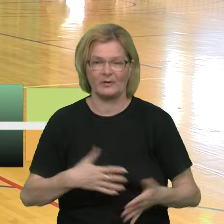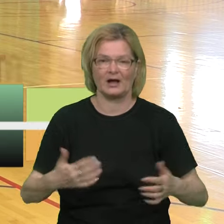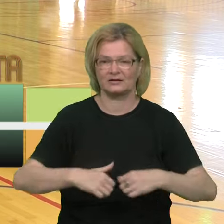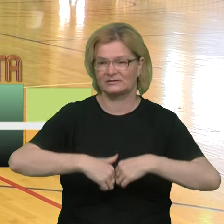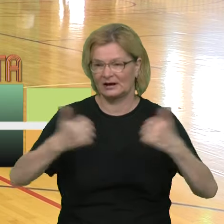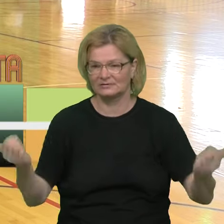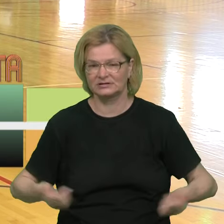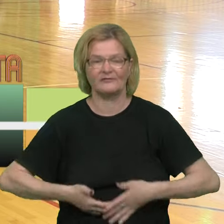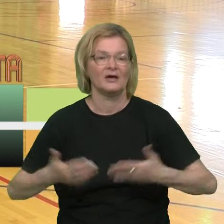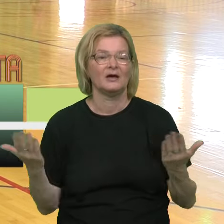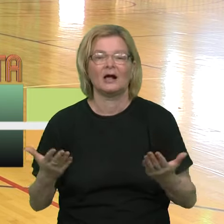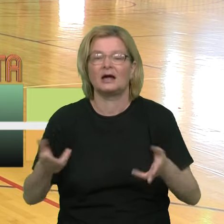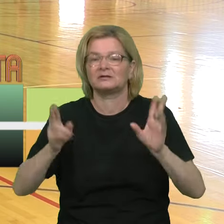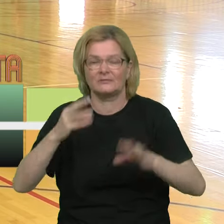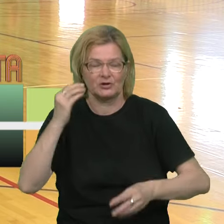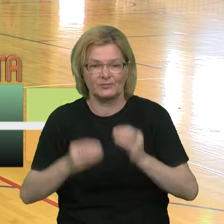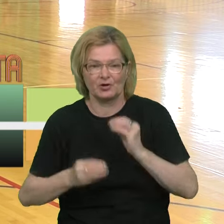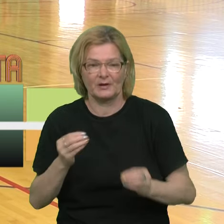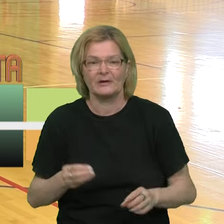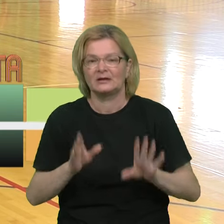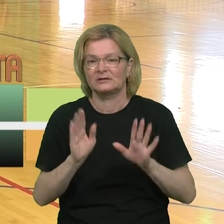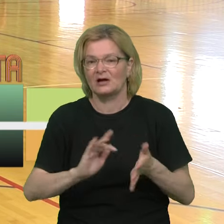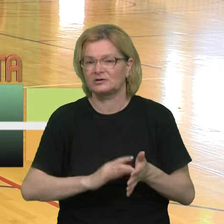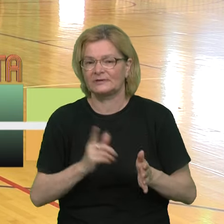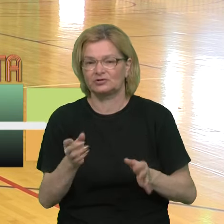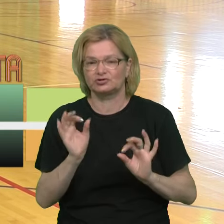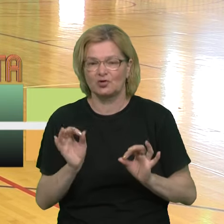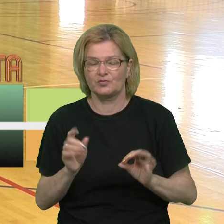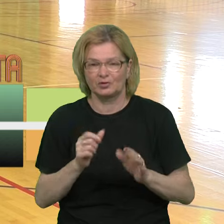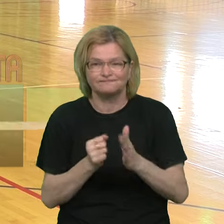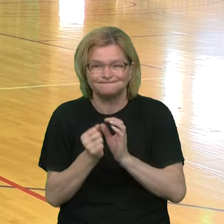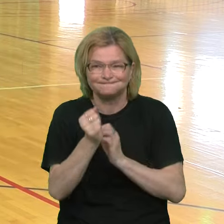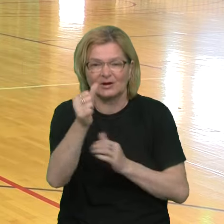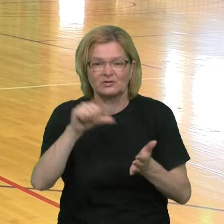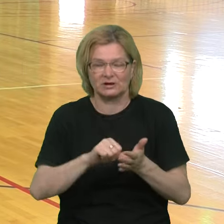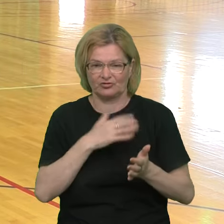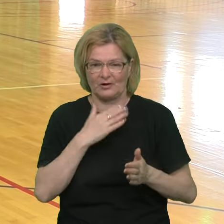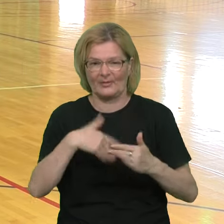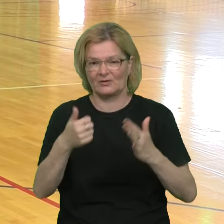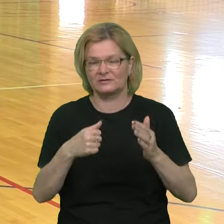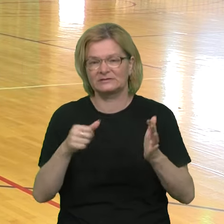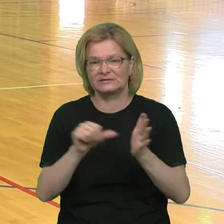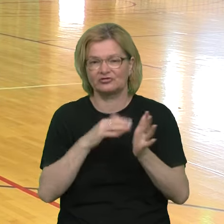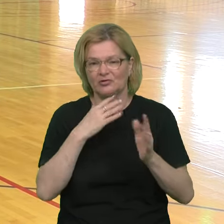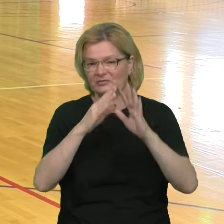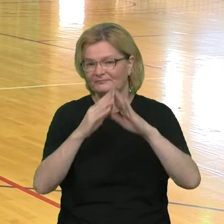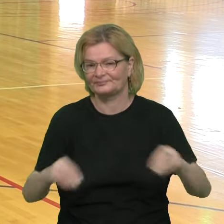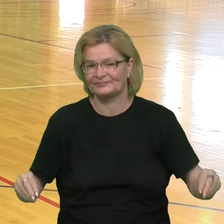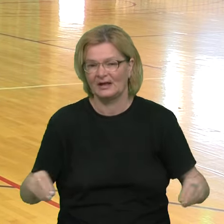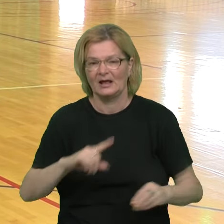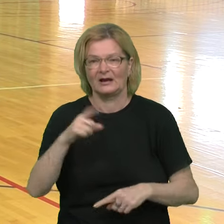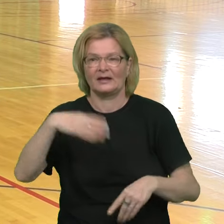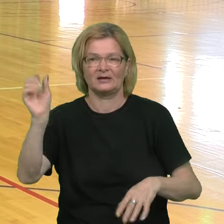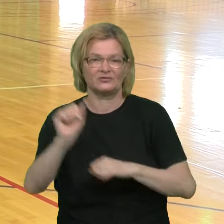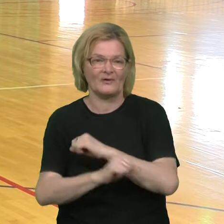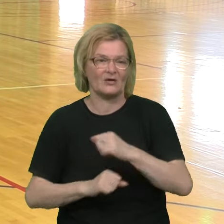se zaljube, kada se rastave, kada imaju problema, pa tako sve je to dobro dok guraju do srednje škole, međutim nakon srednje škole to se